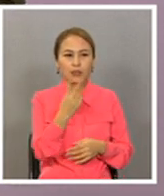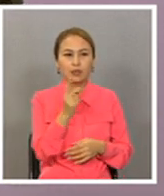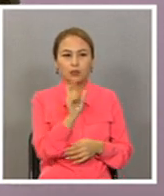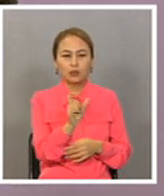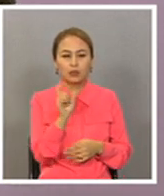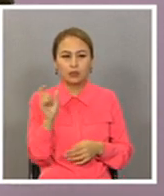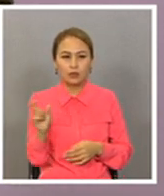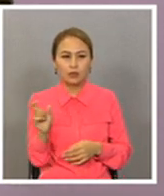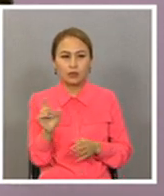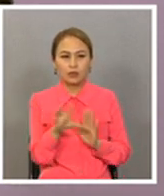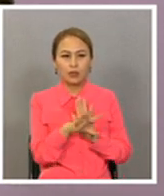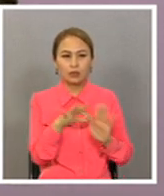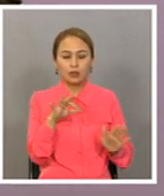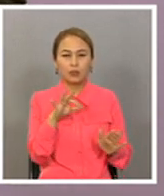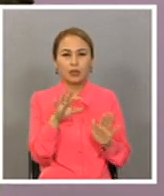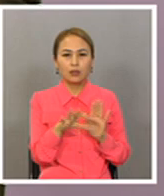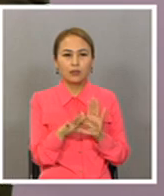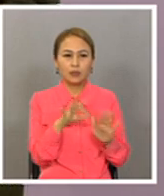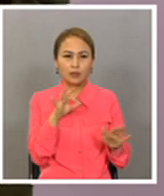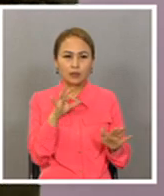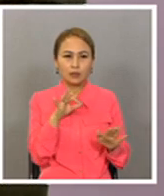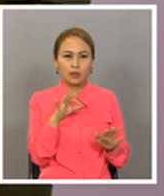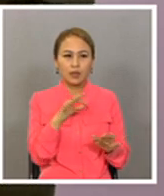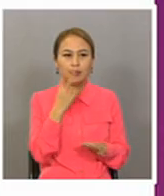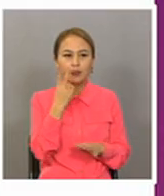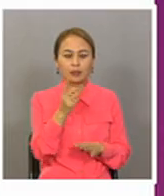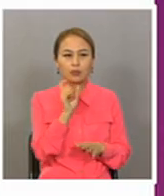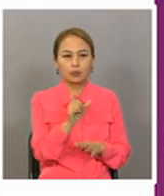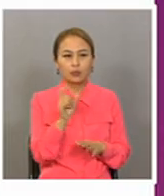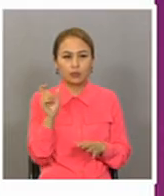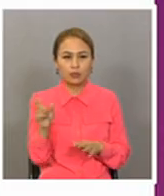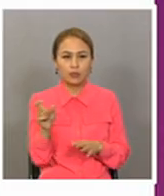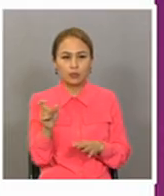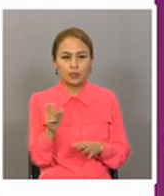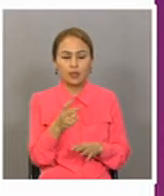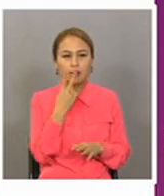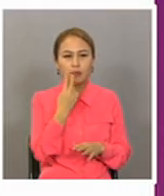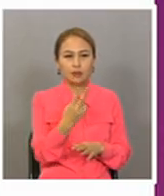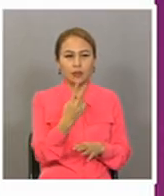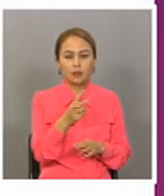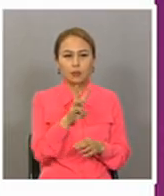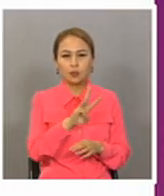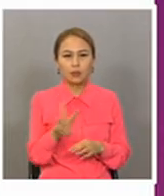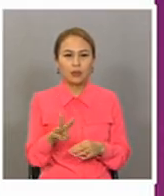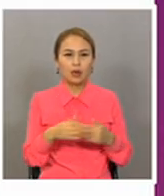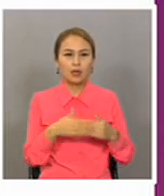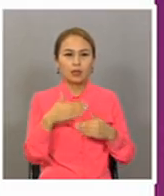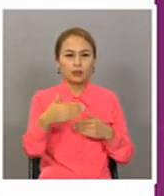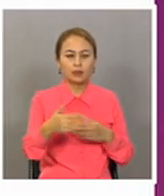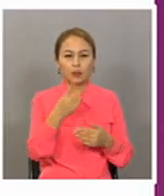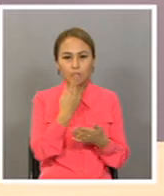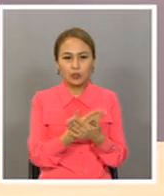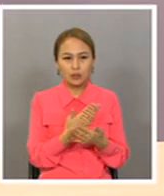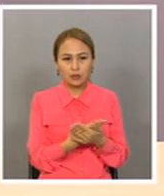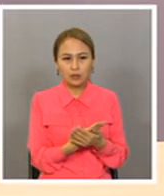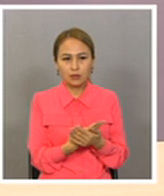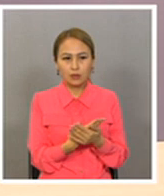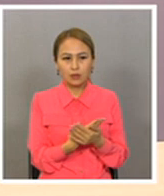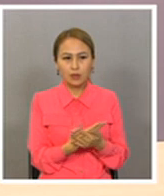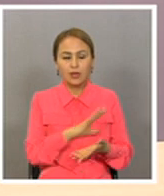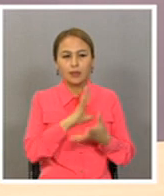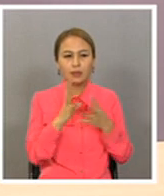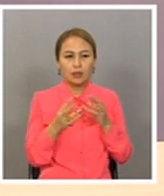көздө таңдап аламыз. 2 тор көз 2 минут аралыкты көрсөтөдү.